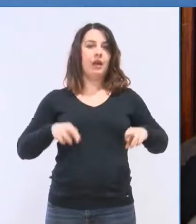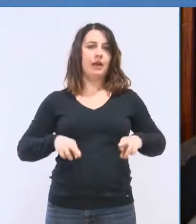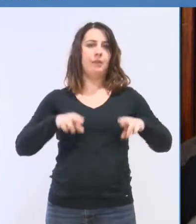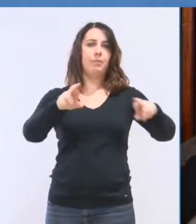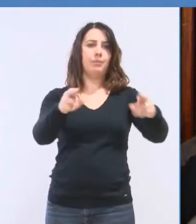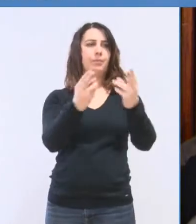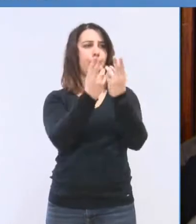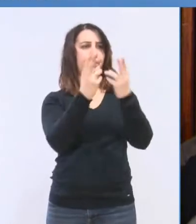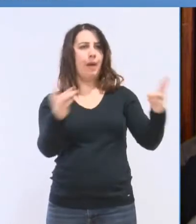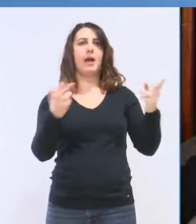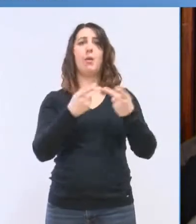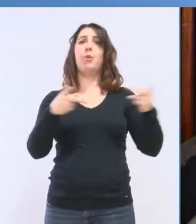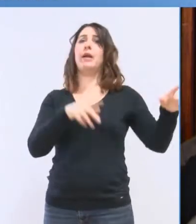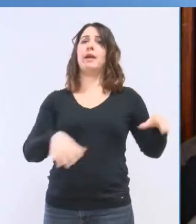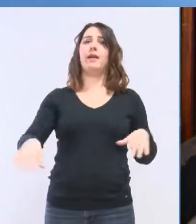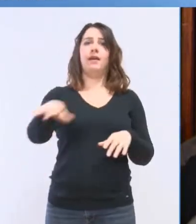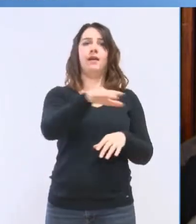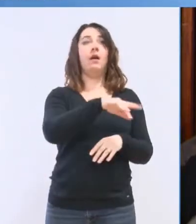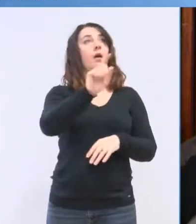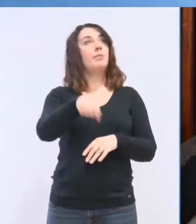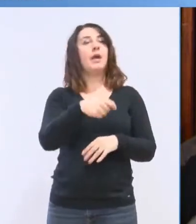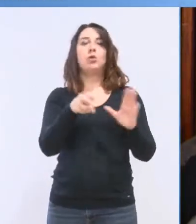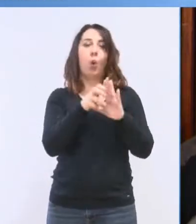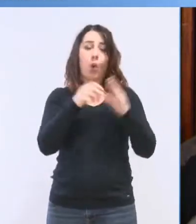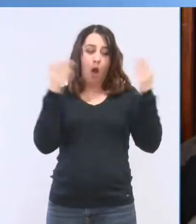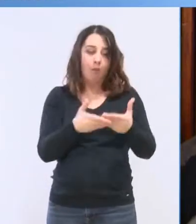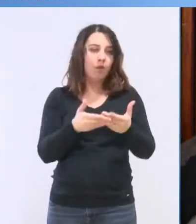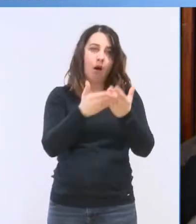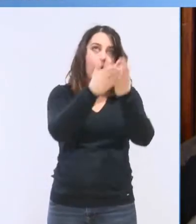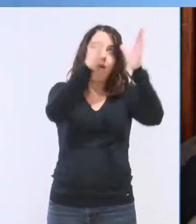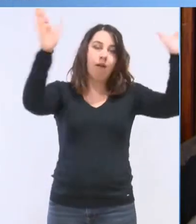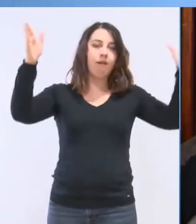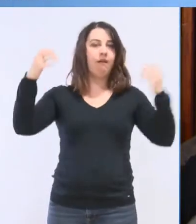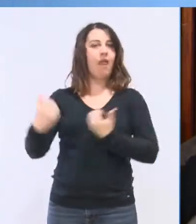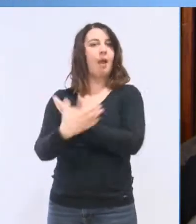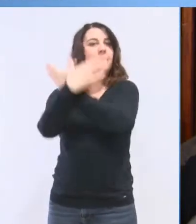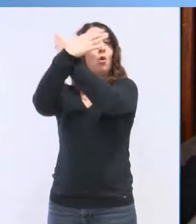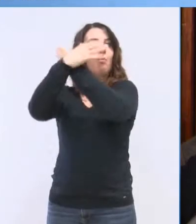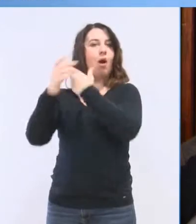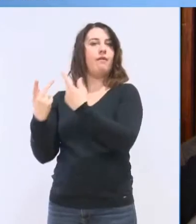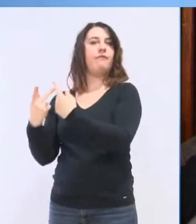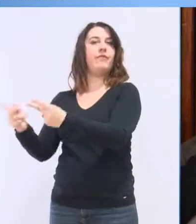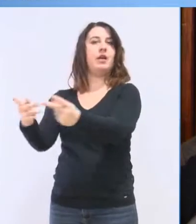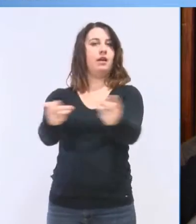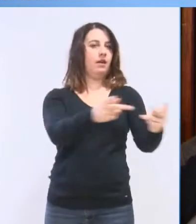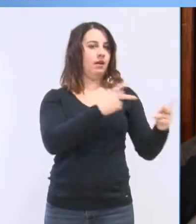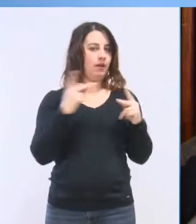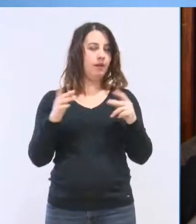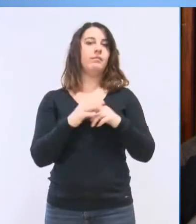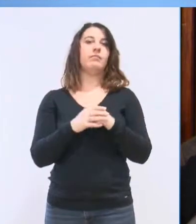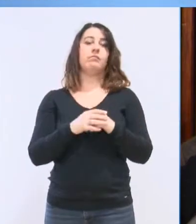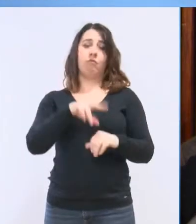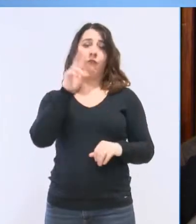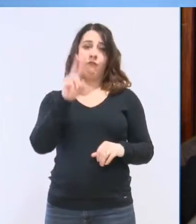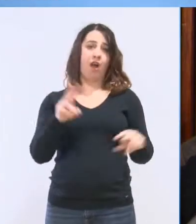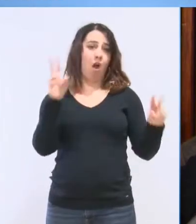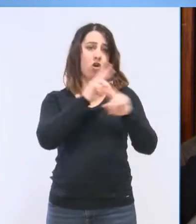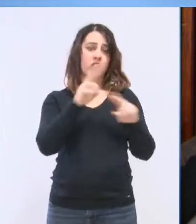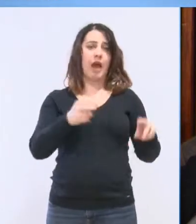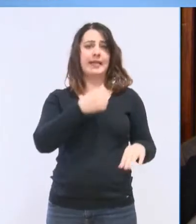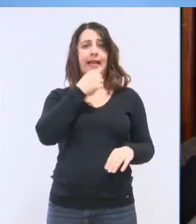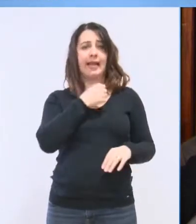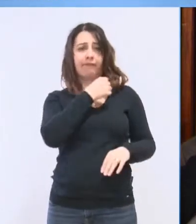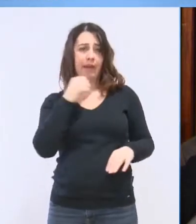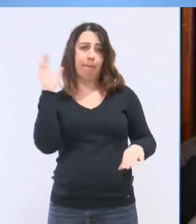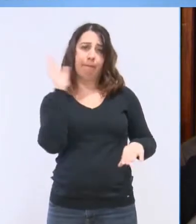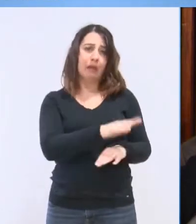public. Alors bien sûr, ça ne concerne pas simplement la ville de Grenoble, mais tout autant la métropole. L'enfant est en partie sacrifié et vulnérable